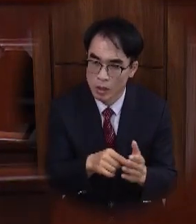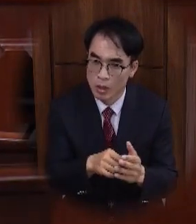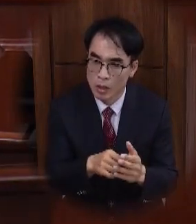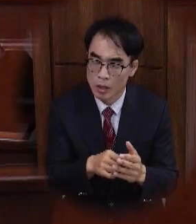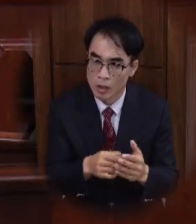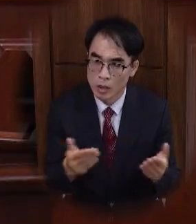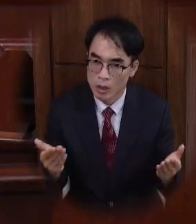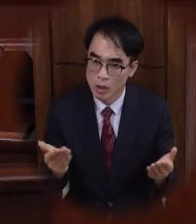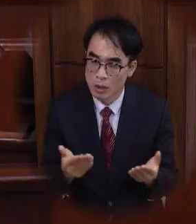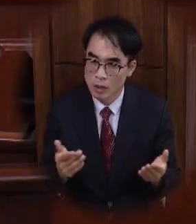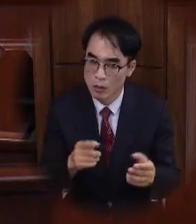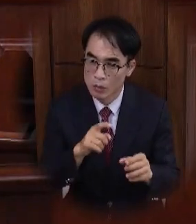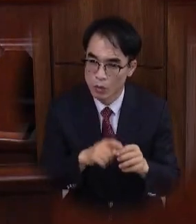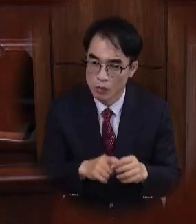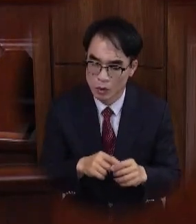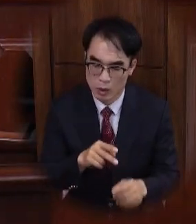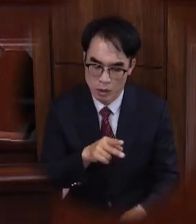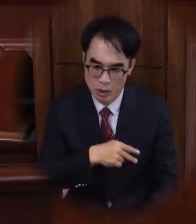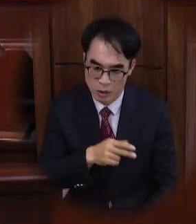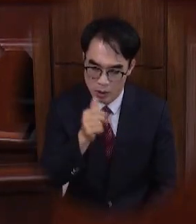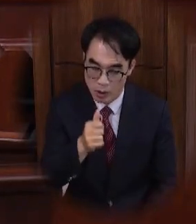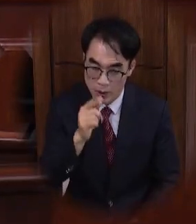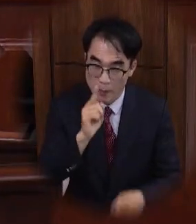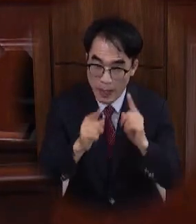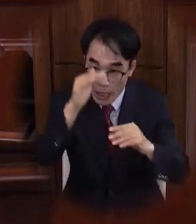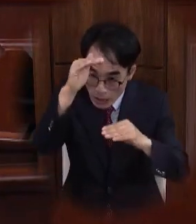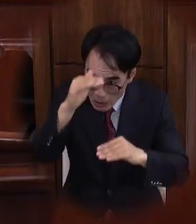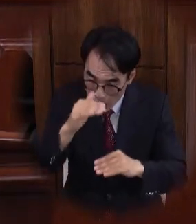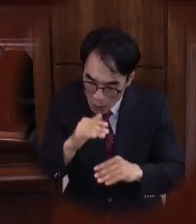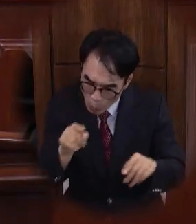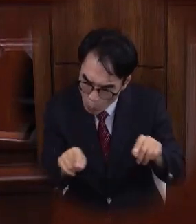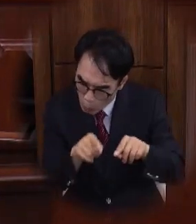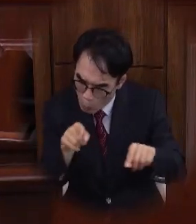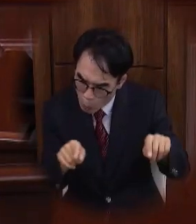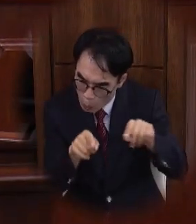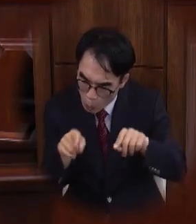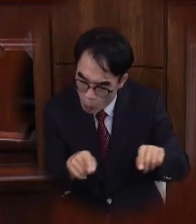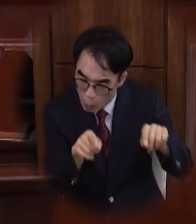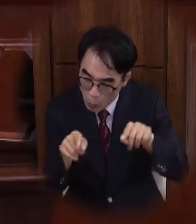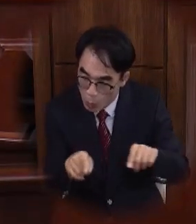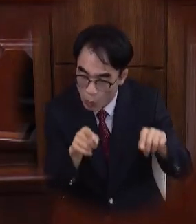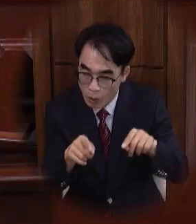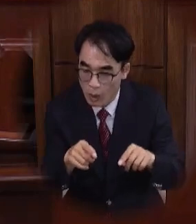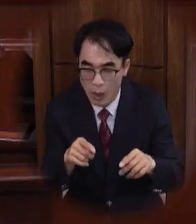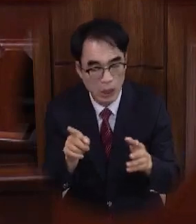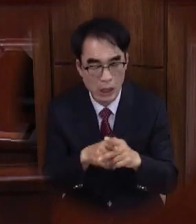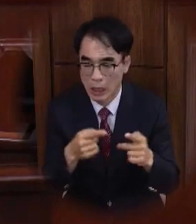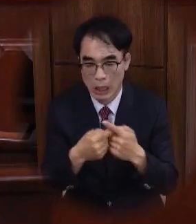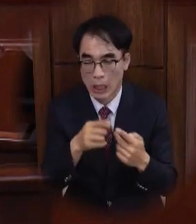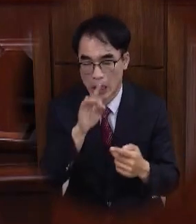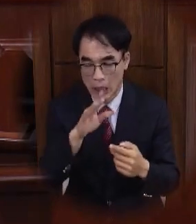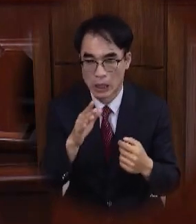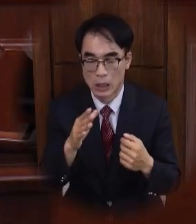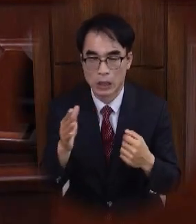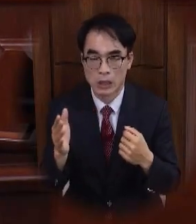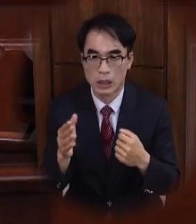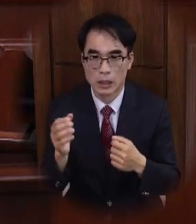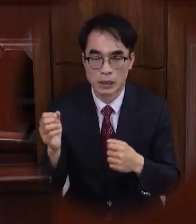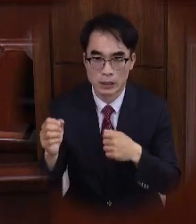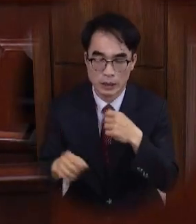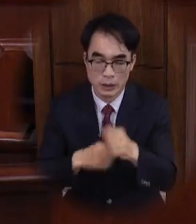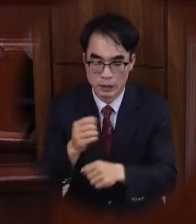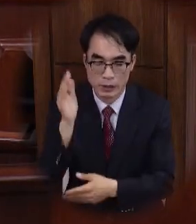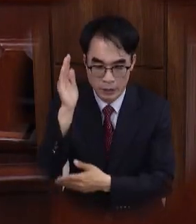역할로 의장을 칠했다는 거인 도저히 납득할 수 없습니다 그래서 다시 자유발언을